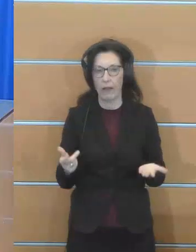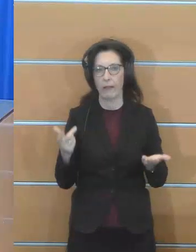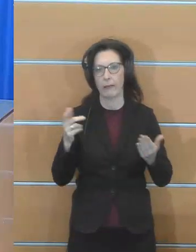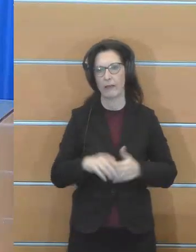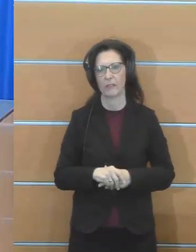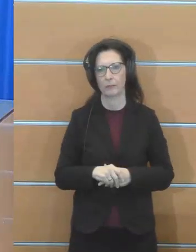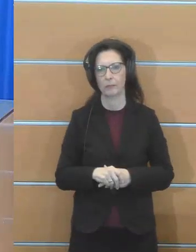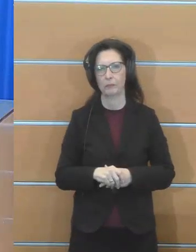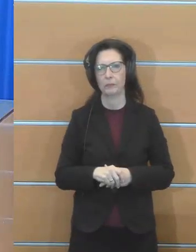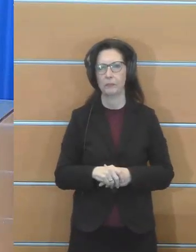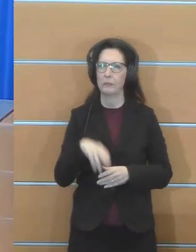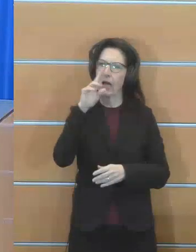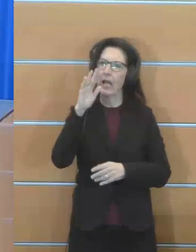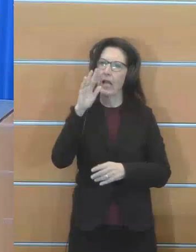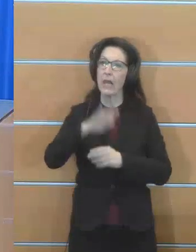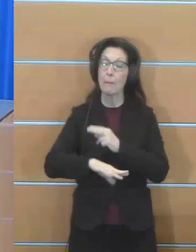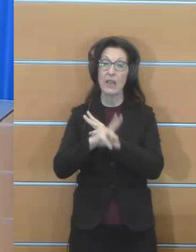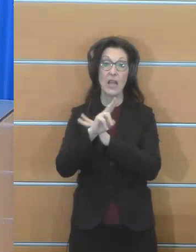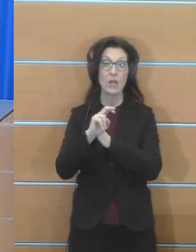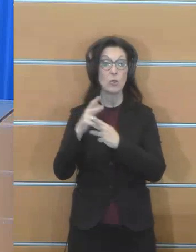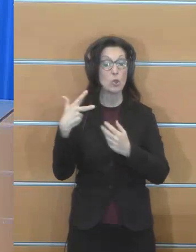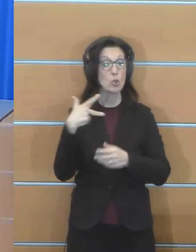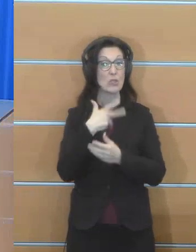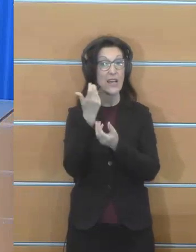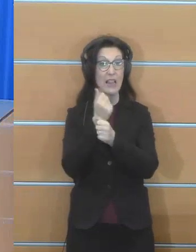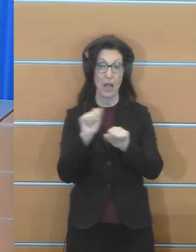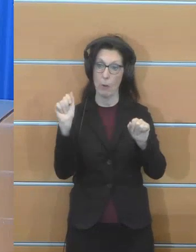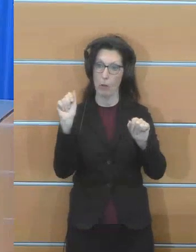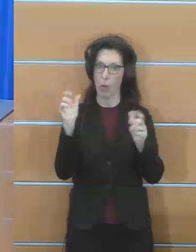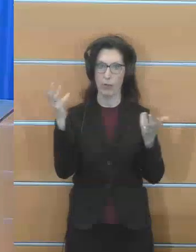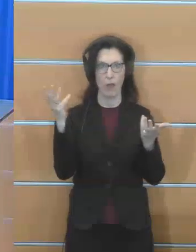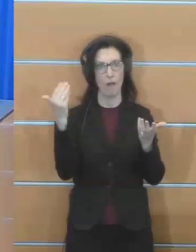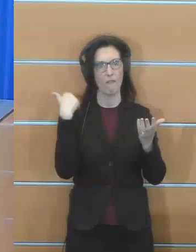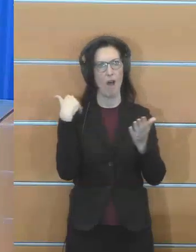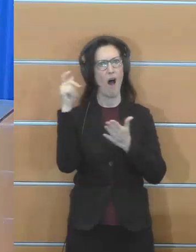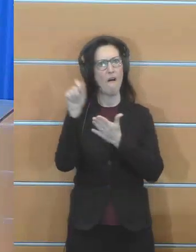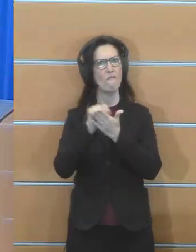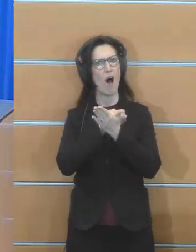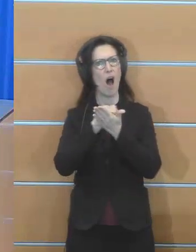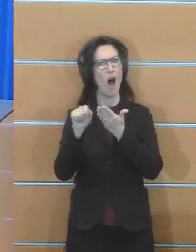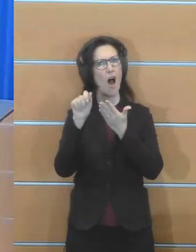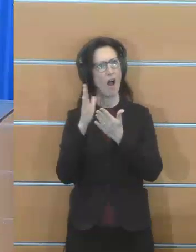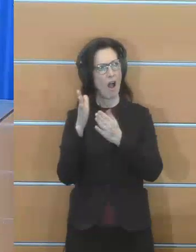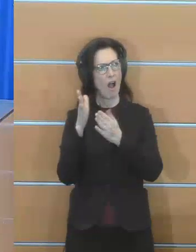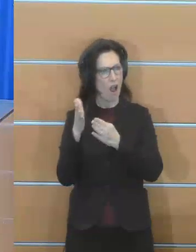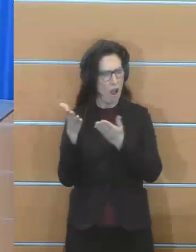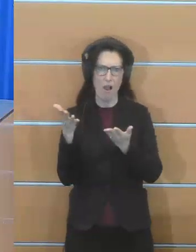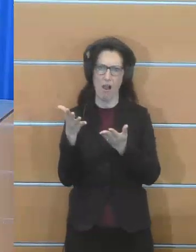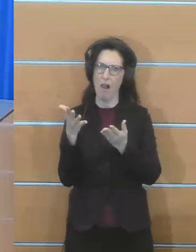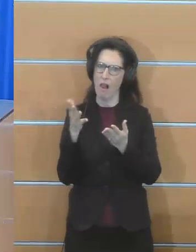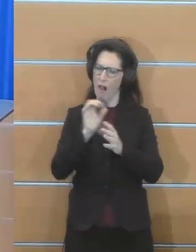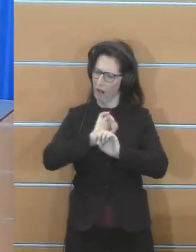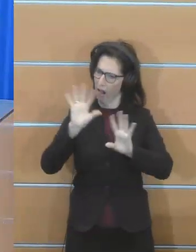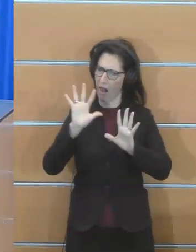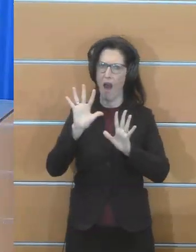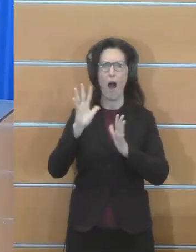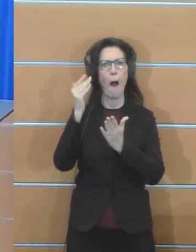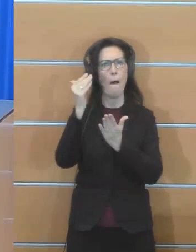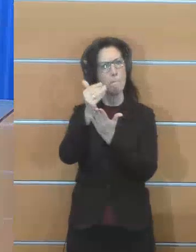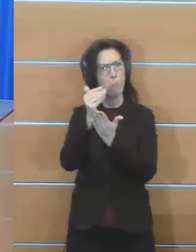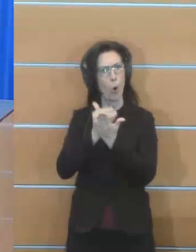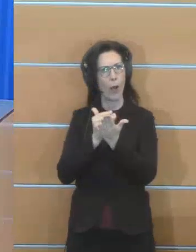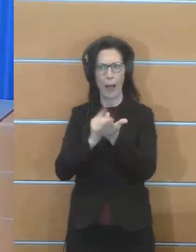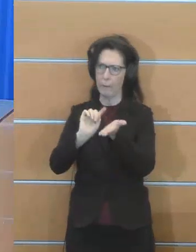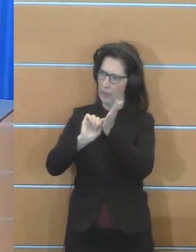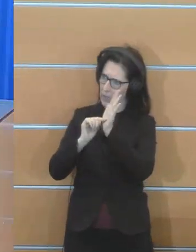Sozialdemokratie ist angetreten in dieser Wahl mit einem klaren Programm wir sind im Klaren Forderungen in die Verhandlungen